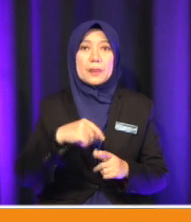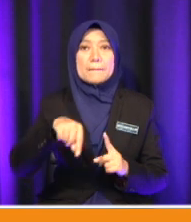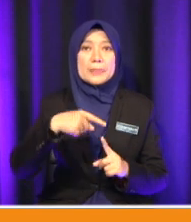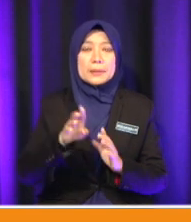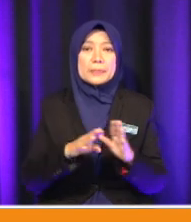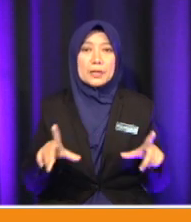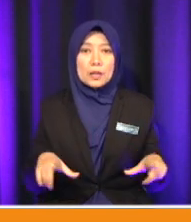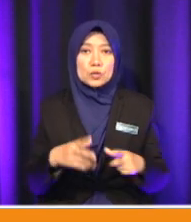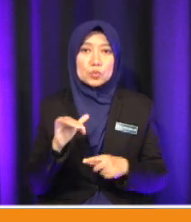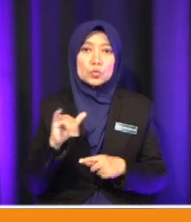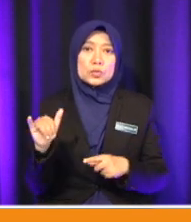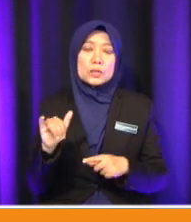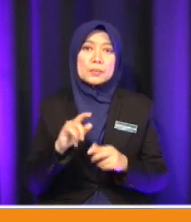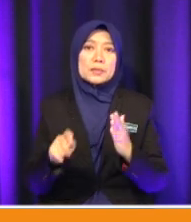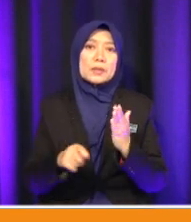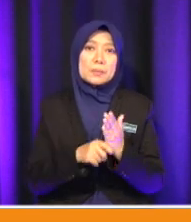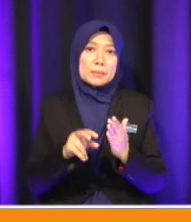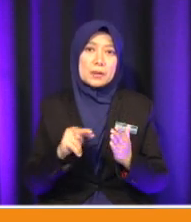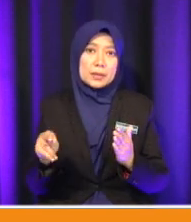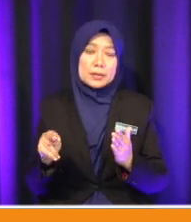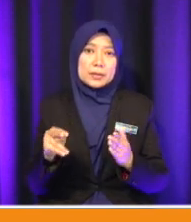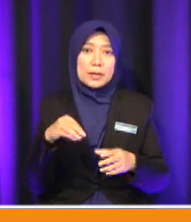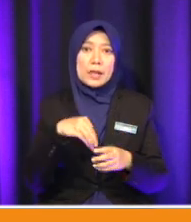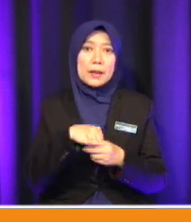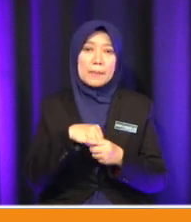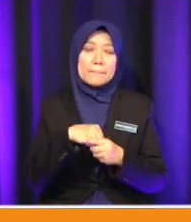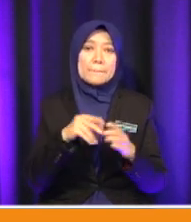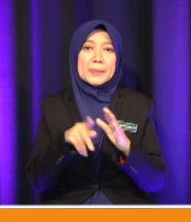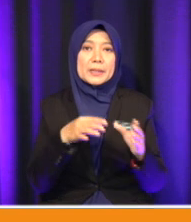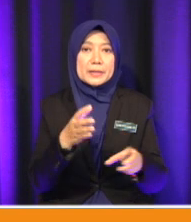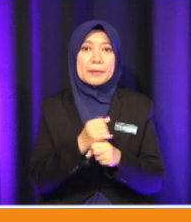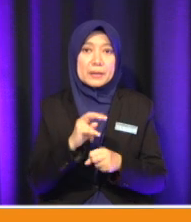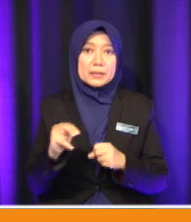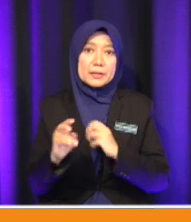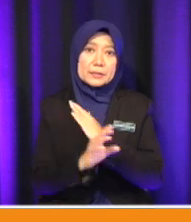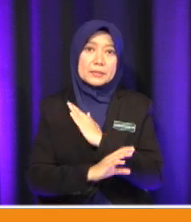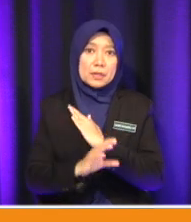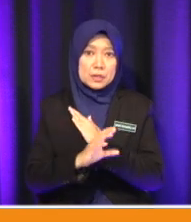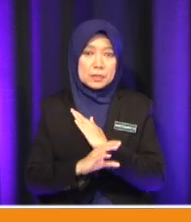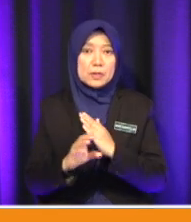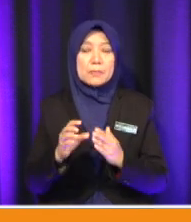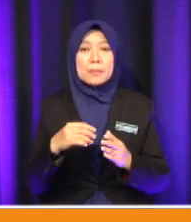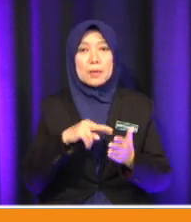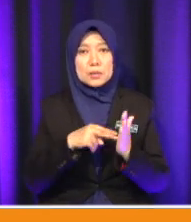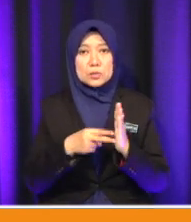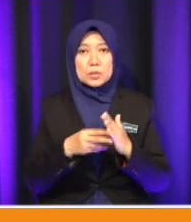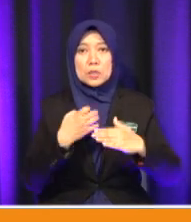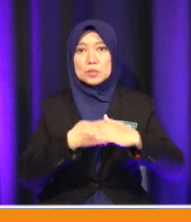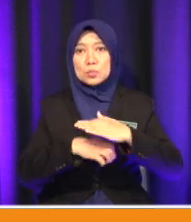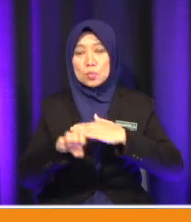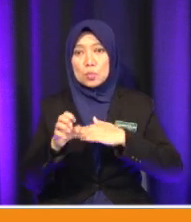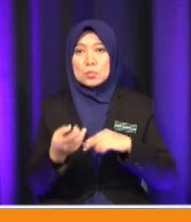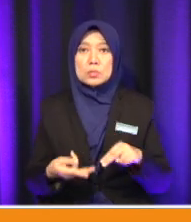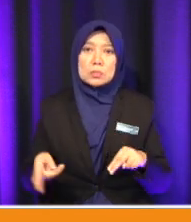berlakunya peningkatan dalam pendapatan negara maksudnya permintaan ekspor meningkat bila